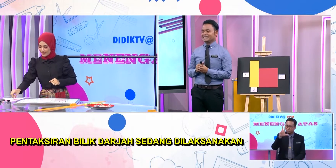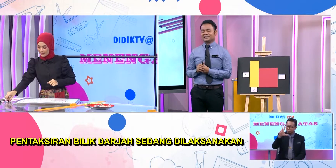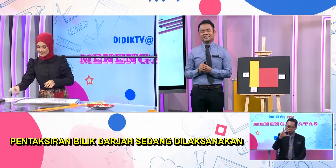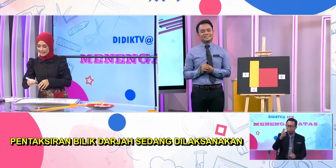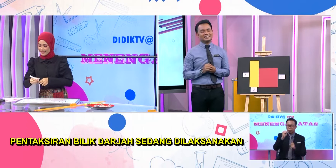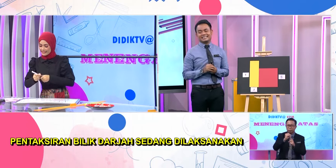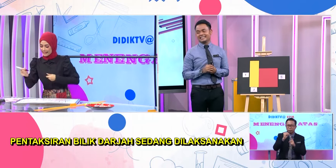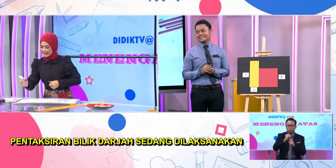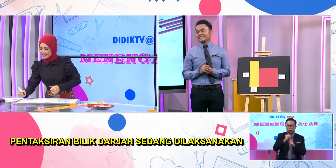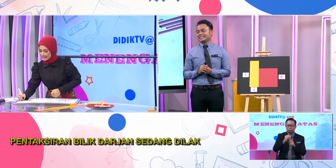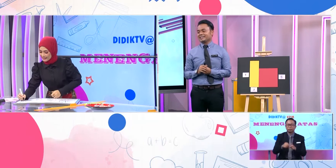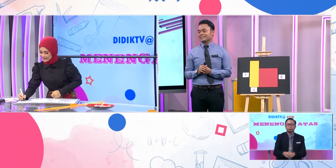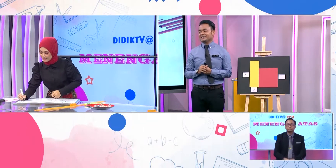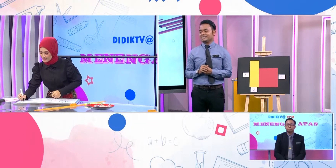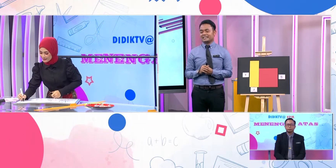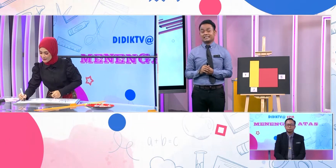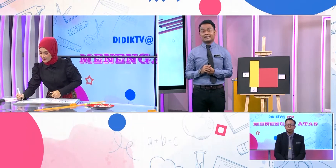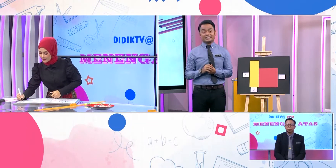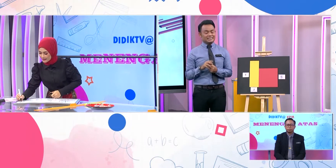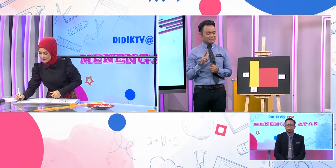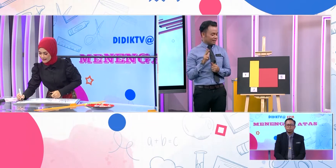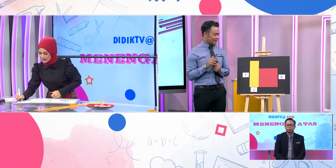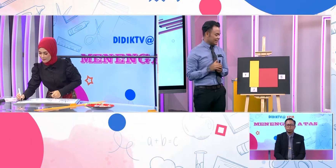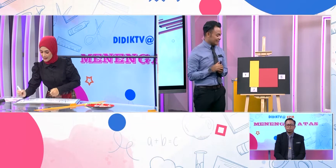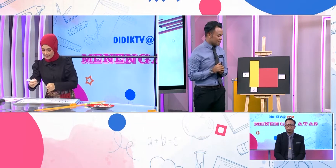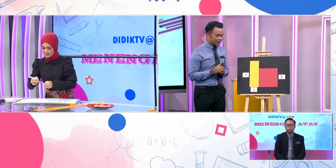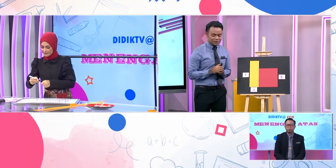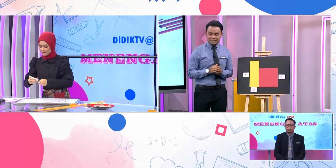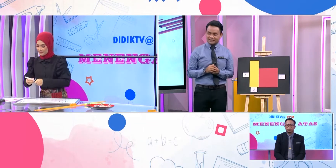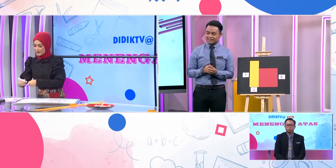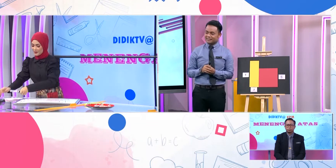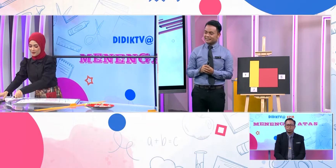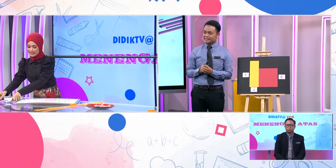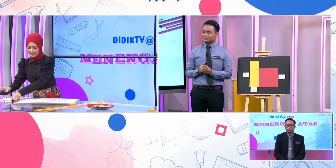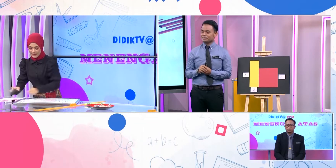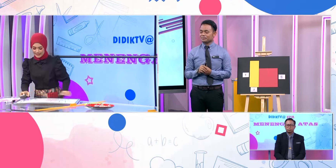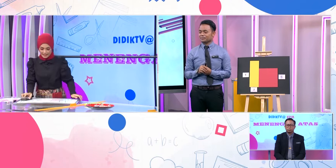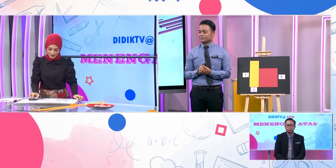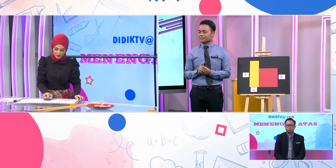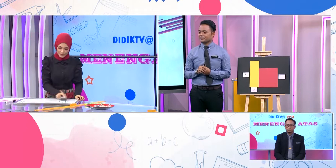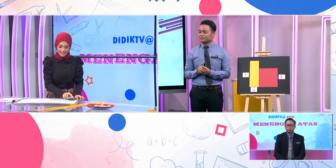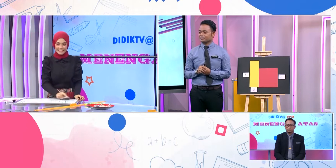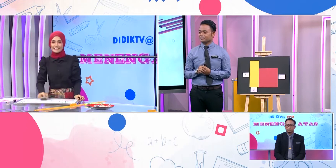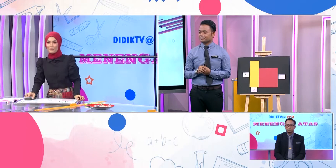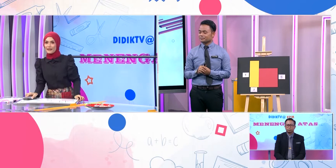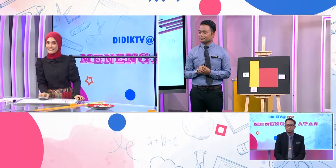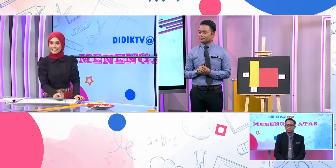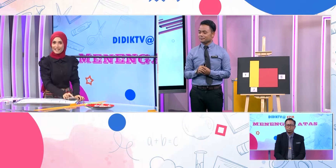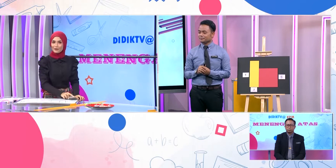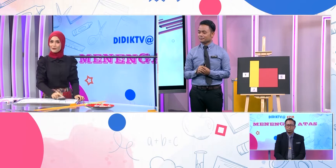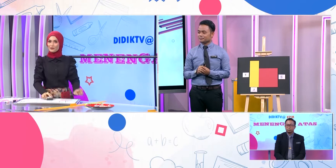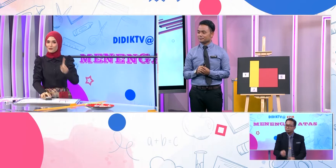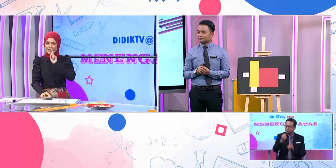gemar gemar Khaled m Hai Gem kita tidak